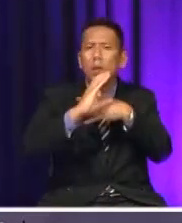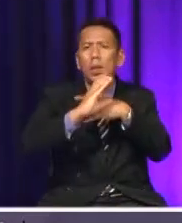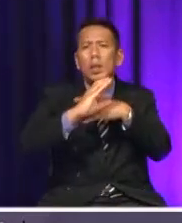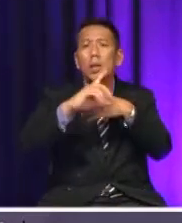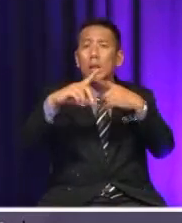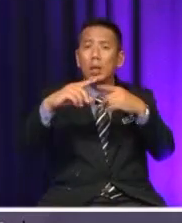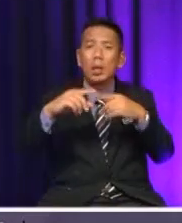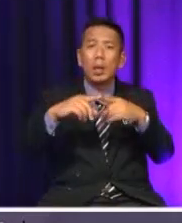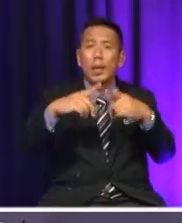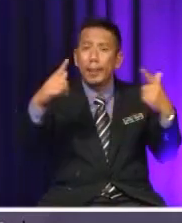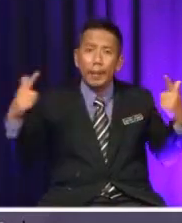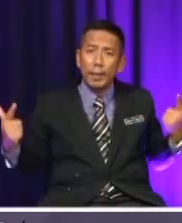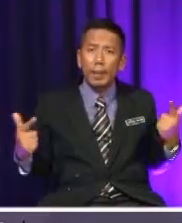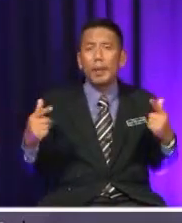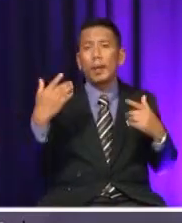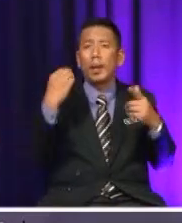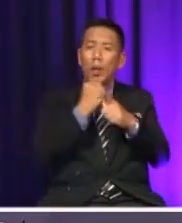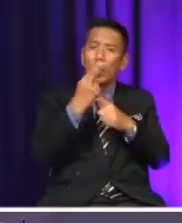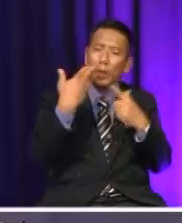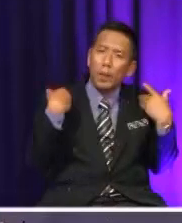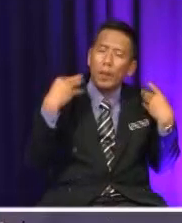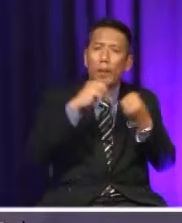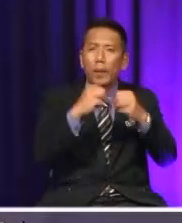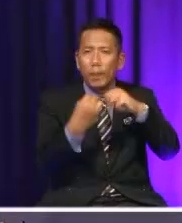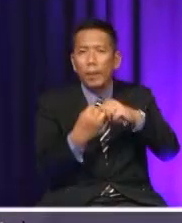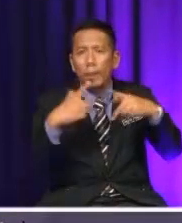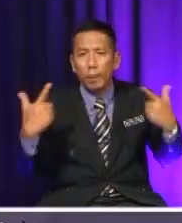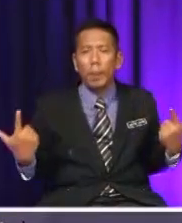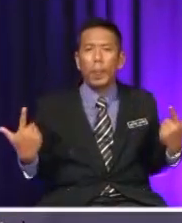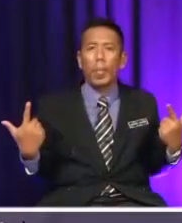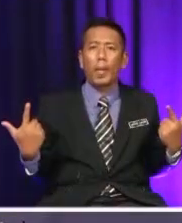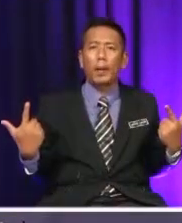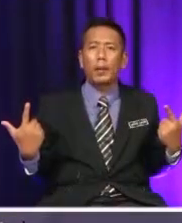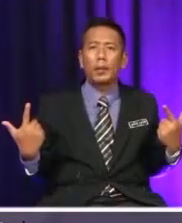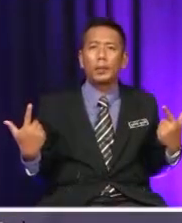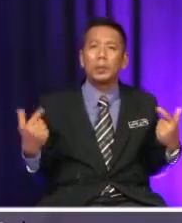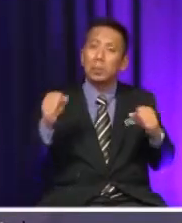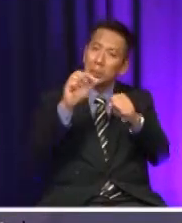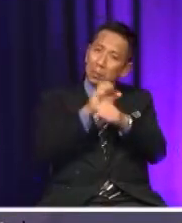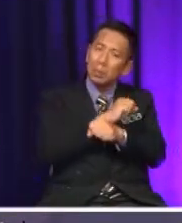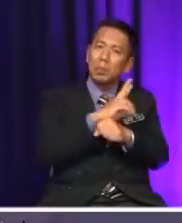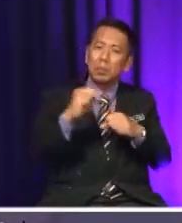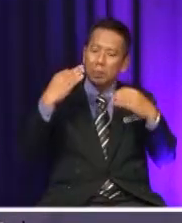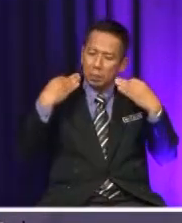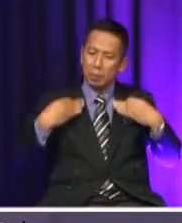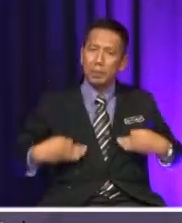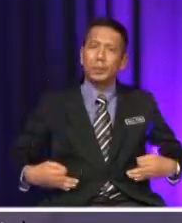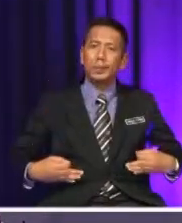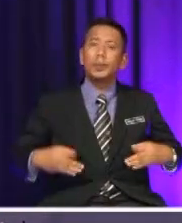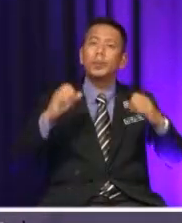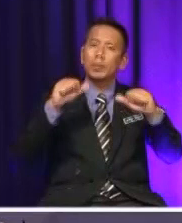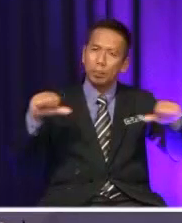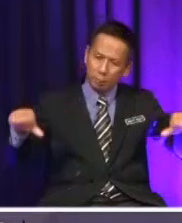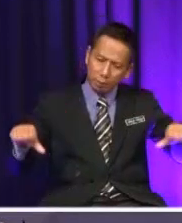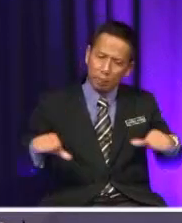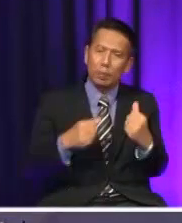selain Wage emas mungkin ada masalah-masalah dari segi eee dari segi kesempurnaan fisika Nah kita boleh juga amalkan